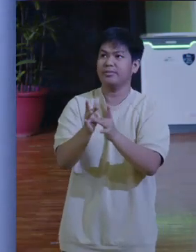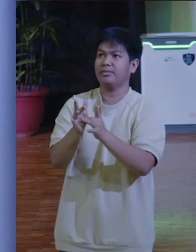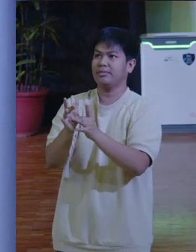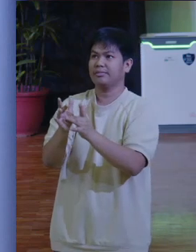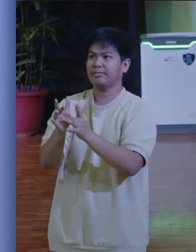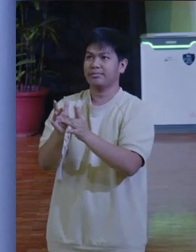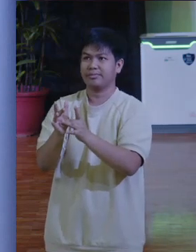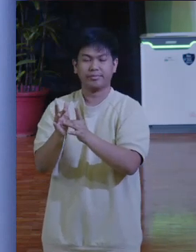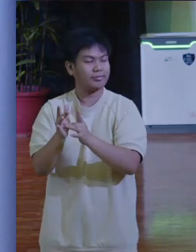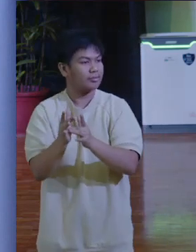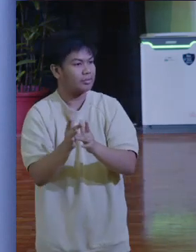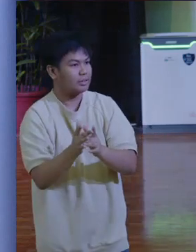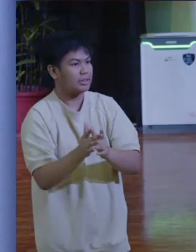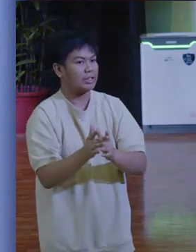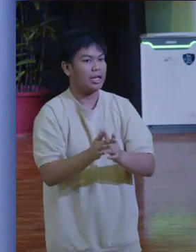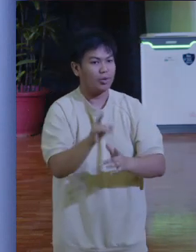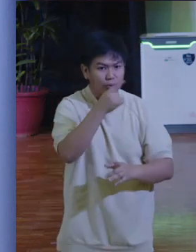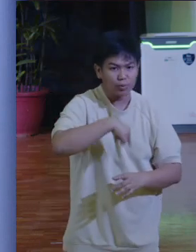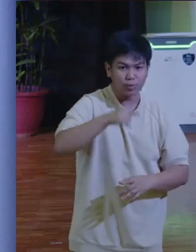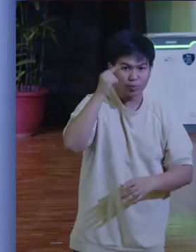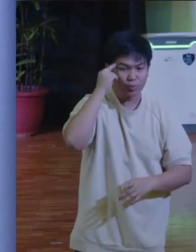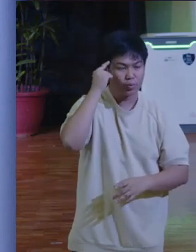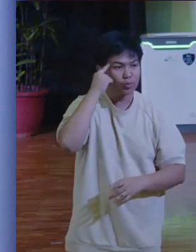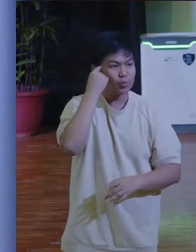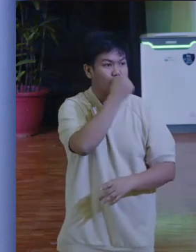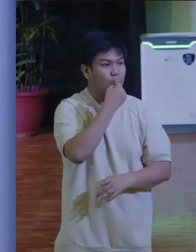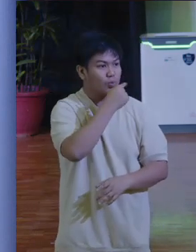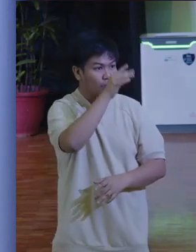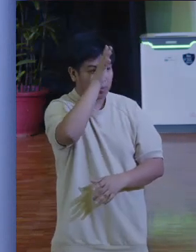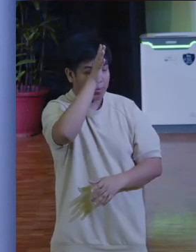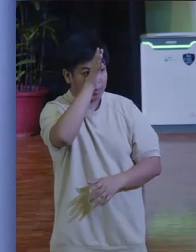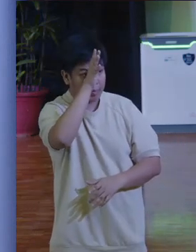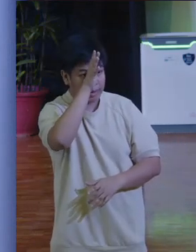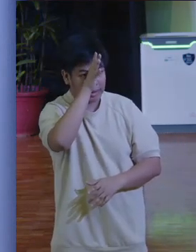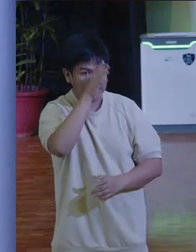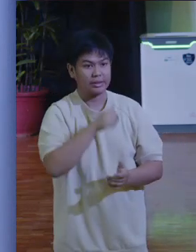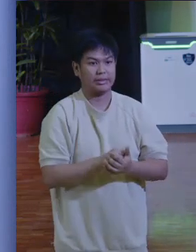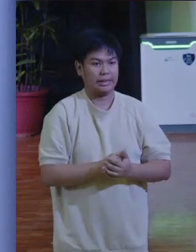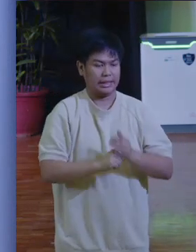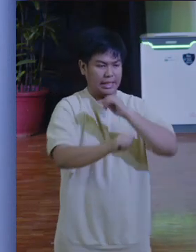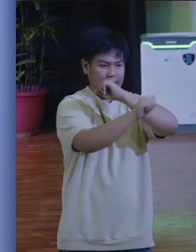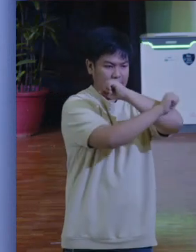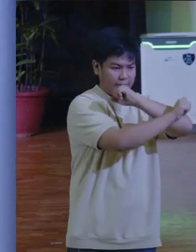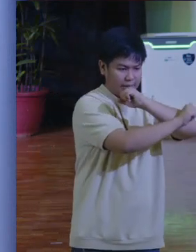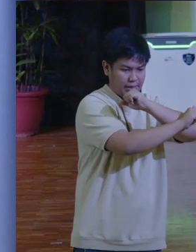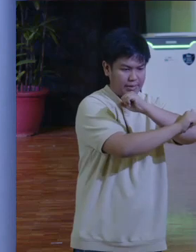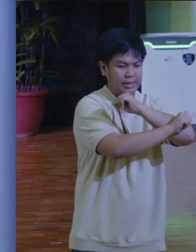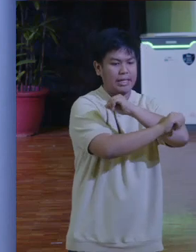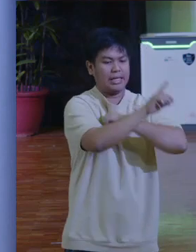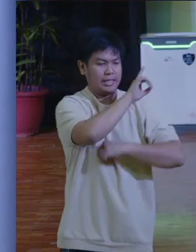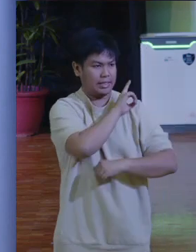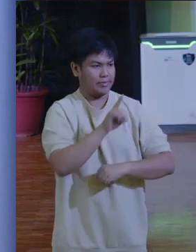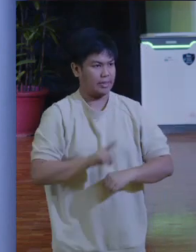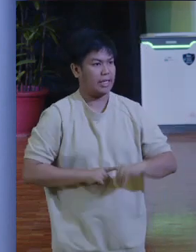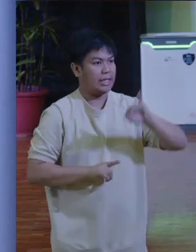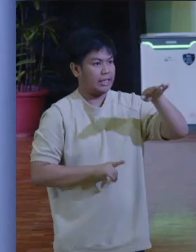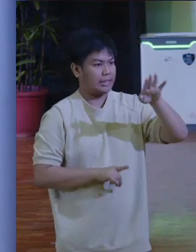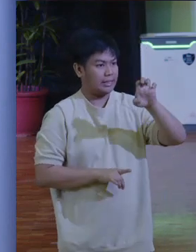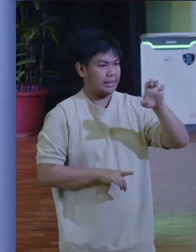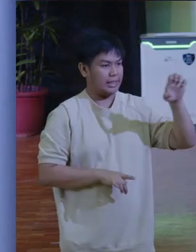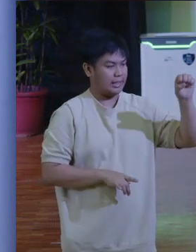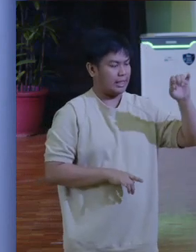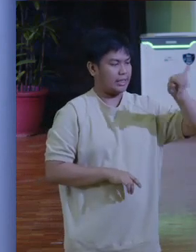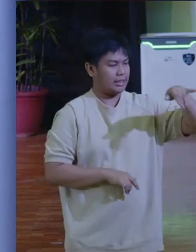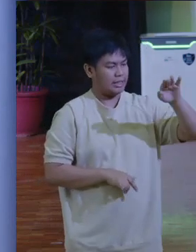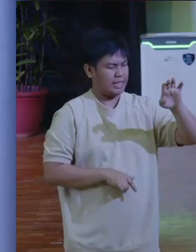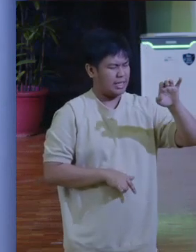magmula kay David hanggang kay Jesus. So si Jesus ay nagmula kay Abraham at kay David. Si Jesse po ang tatay ni